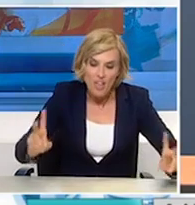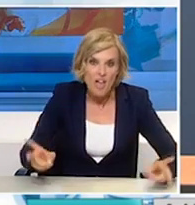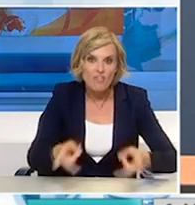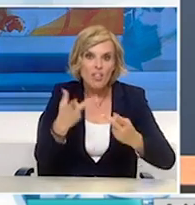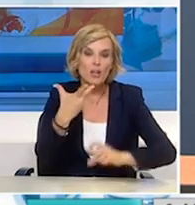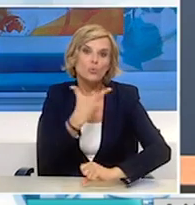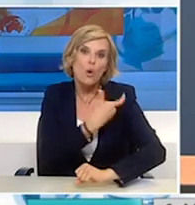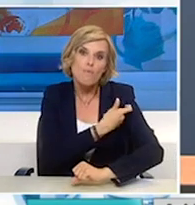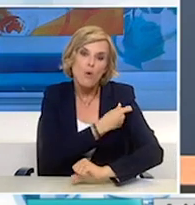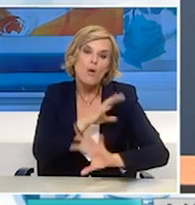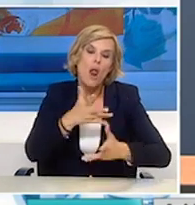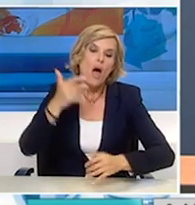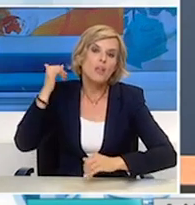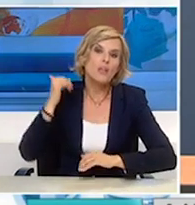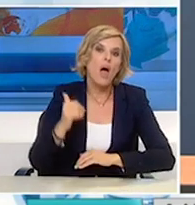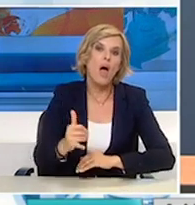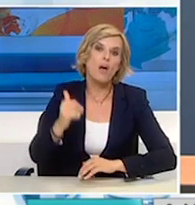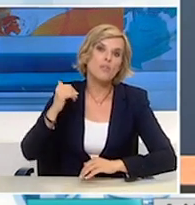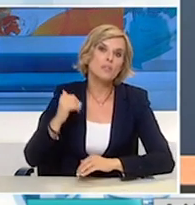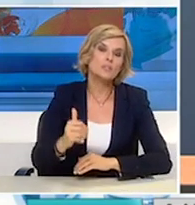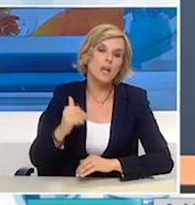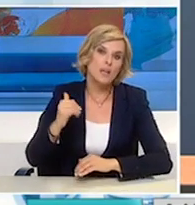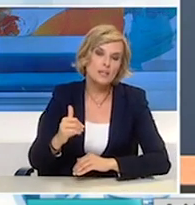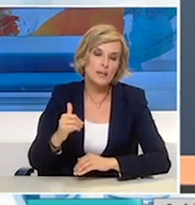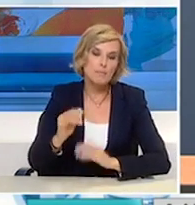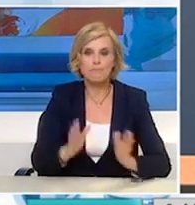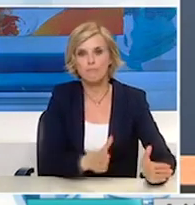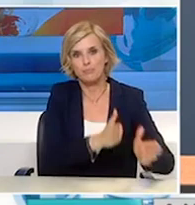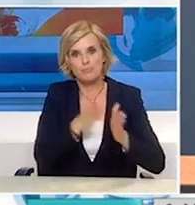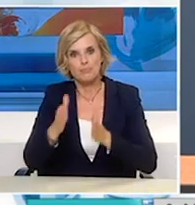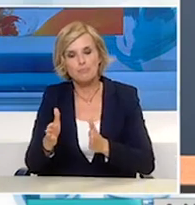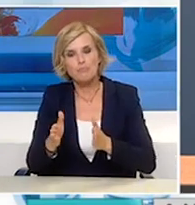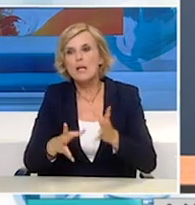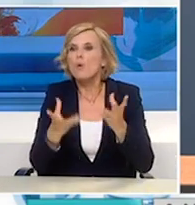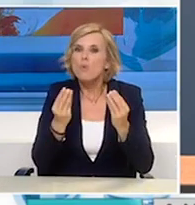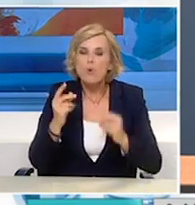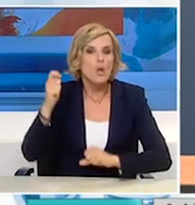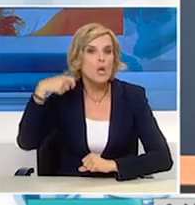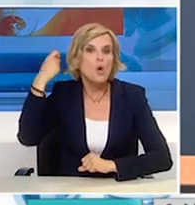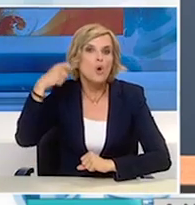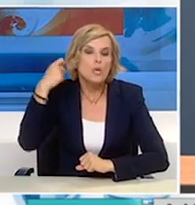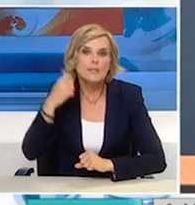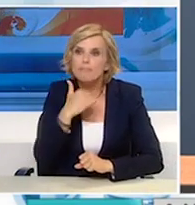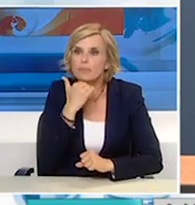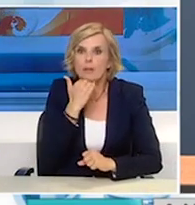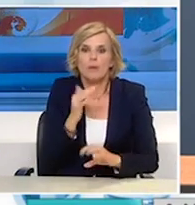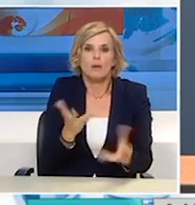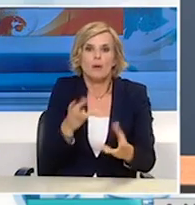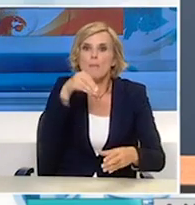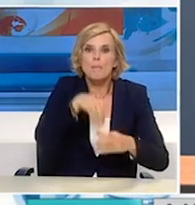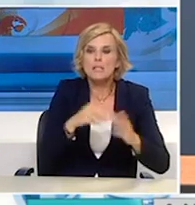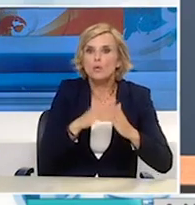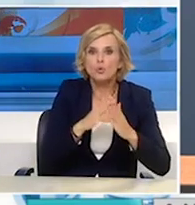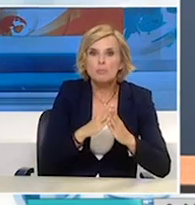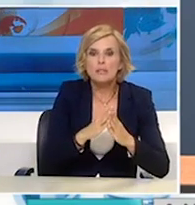οποίο όμως αναμένεται να καθυστερήσει αρκετά. Απ' την άλλη μεριά, πολλοί γονείς δεν μπορούν να υποστηρίξουν η αδίποτε εκπαιδευτική διδασκαλία